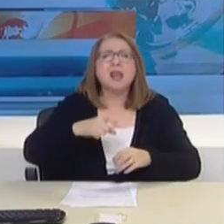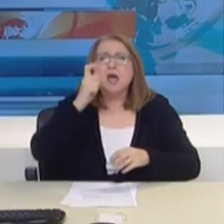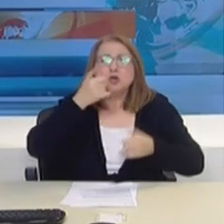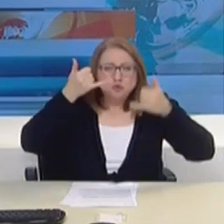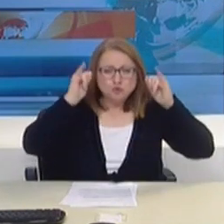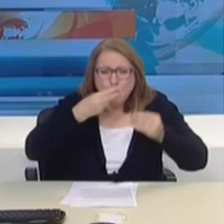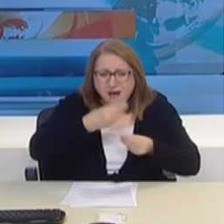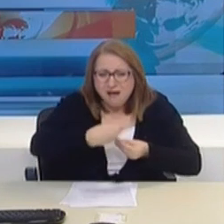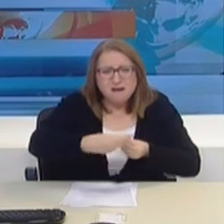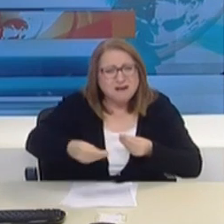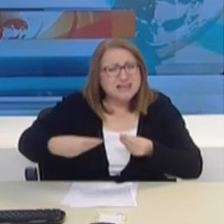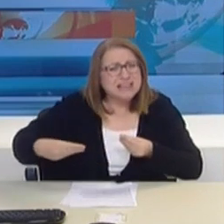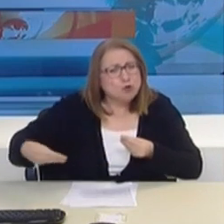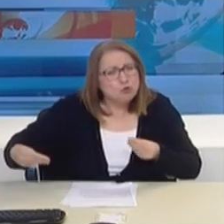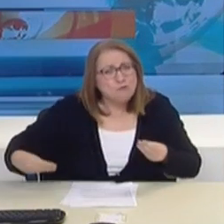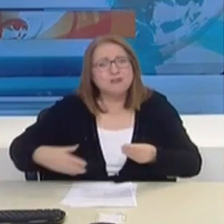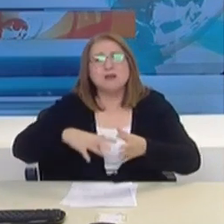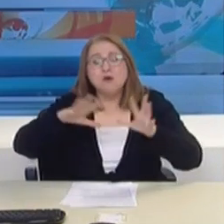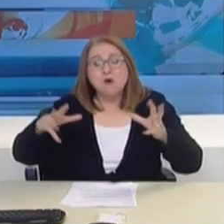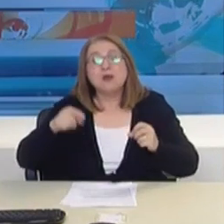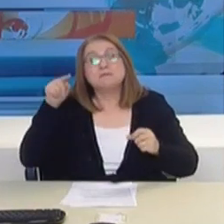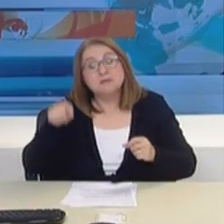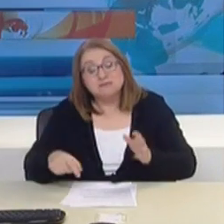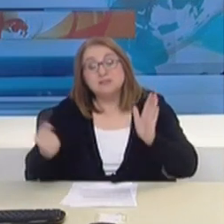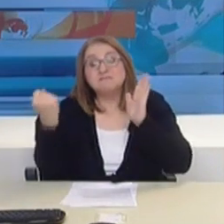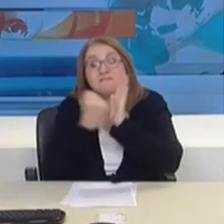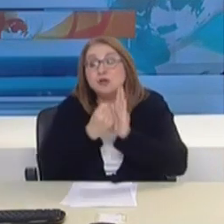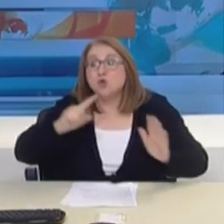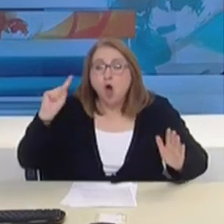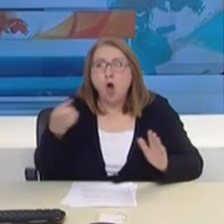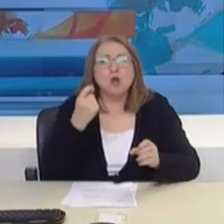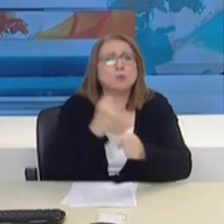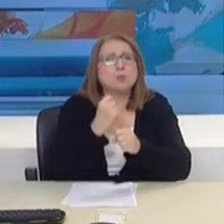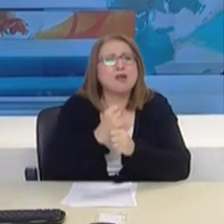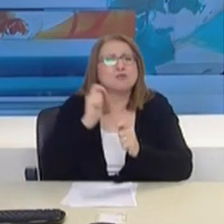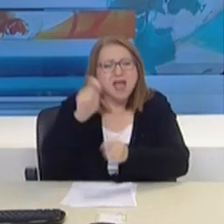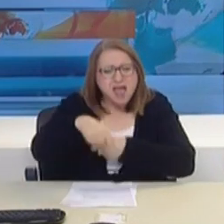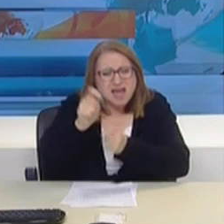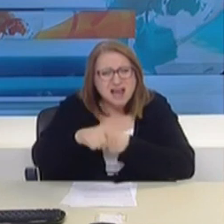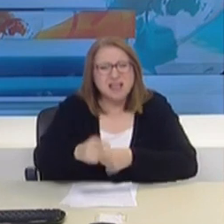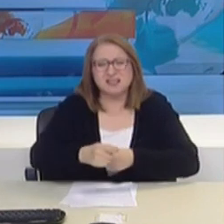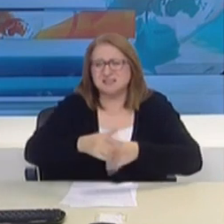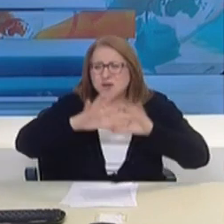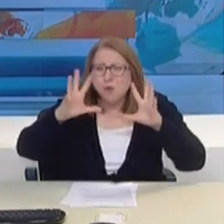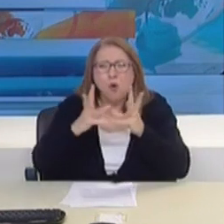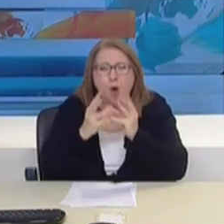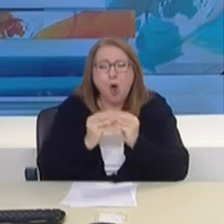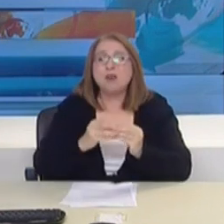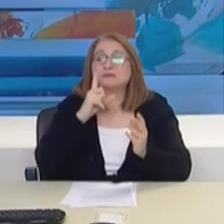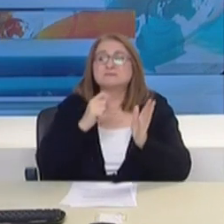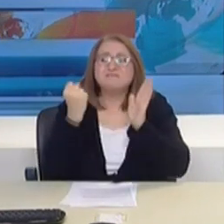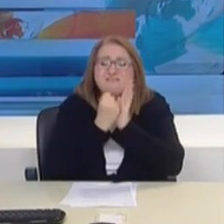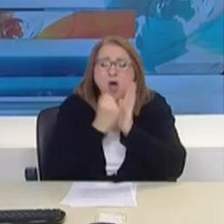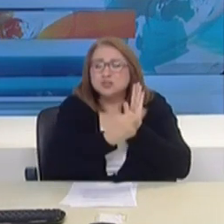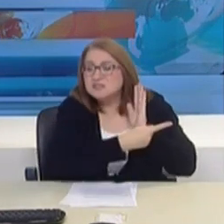όλοι οι αυταπασχολούμενοι, πρέπει να φέρουν βεβαίωση τύπου Α, υπογεγραμμένη από τους ίδιους, με συμπληρωμένα όλα τα